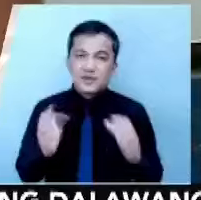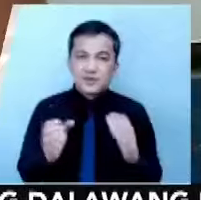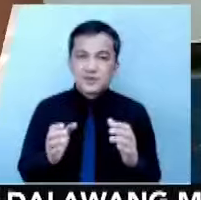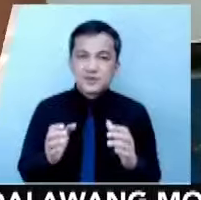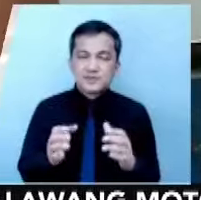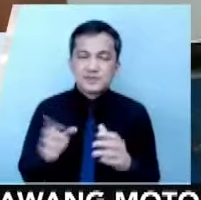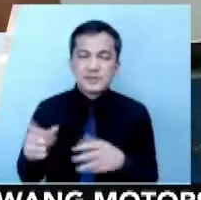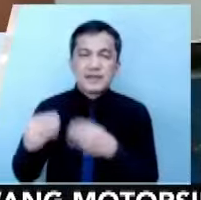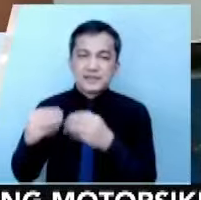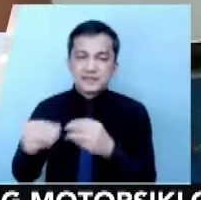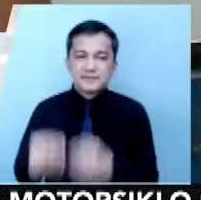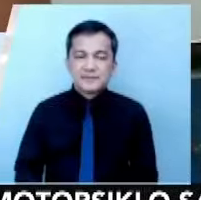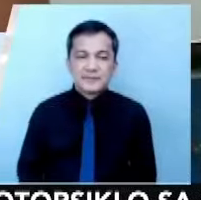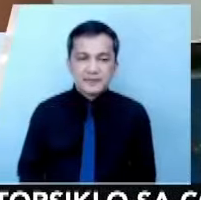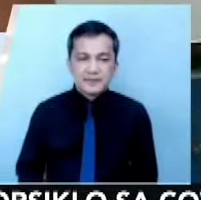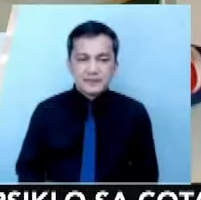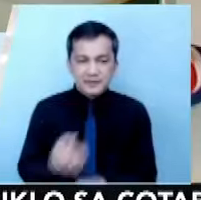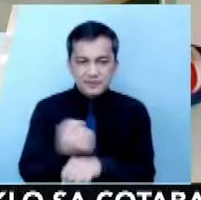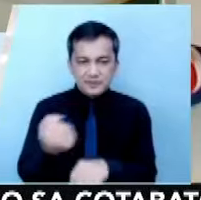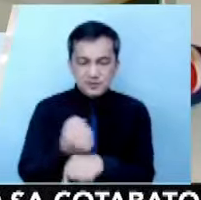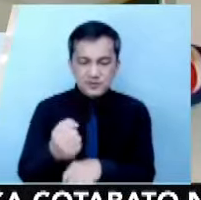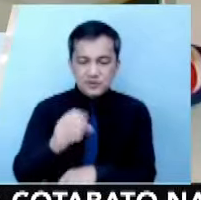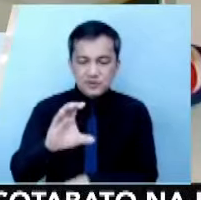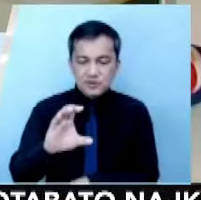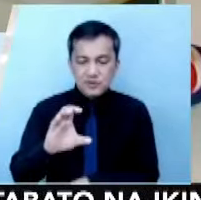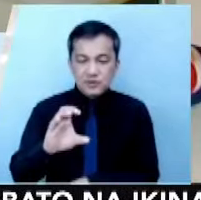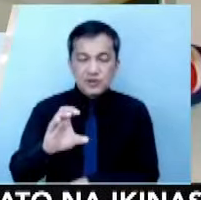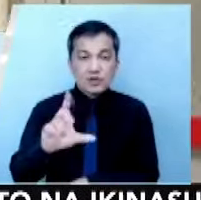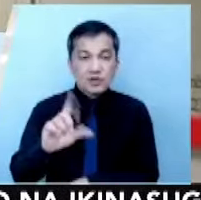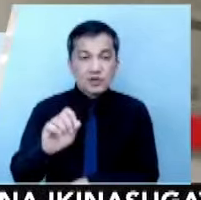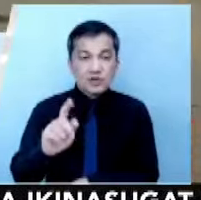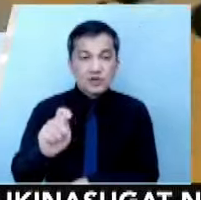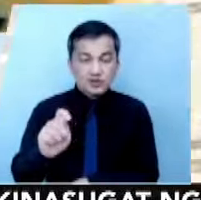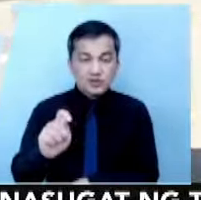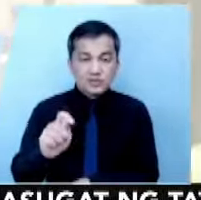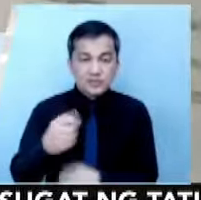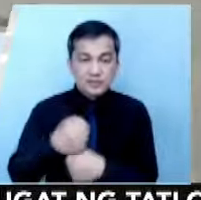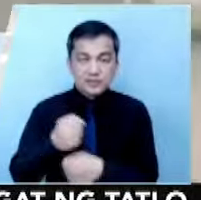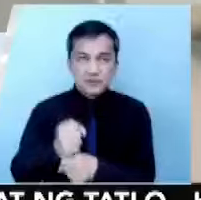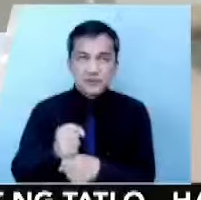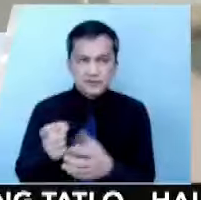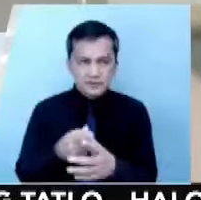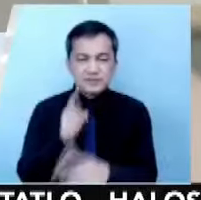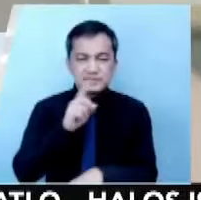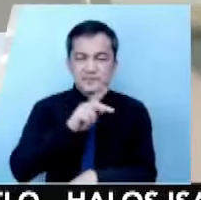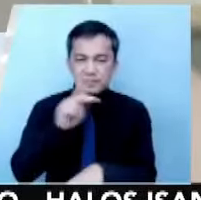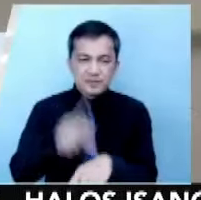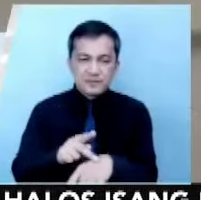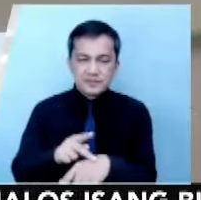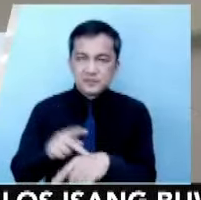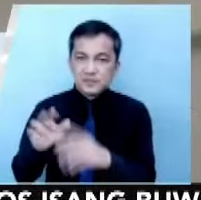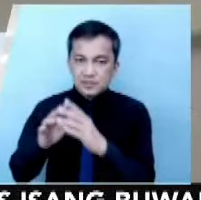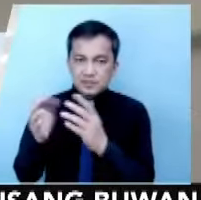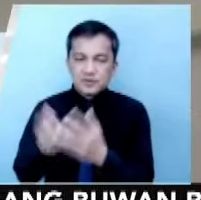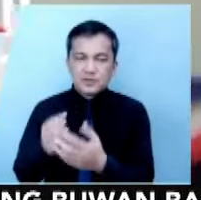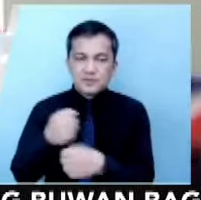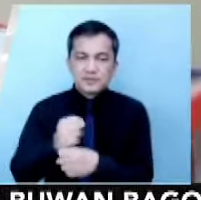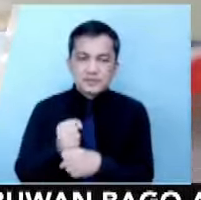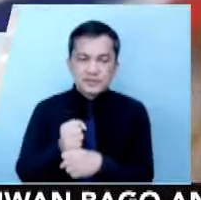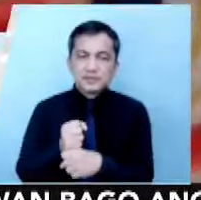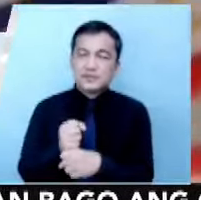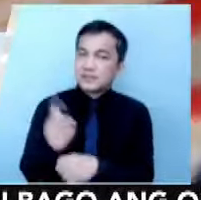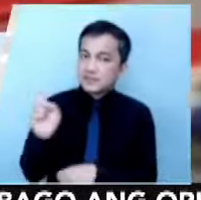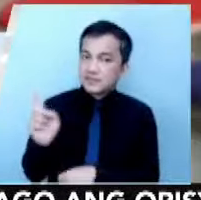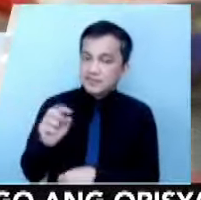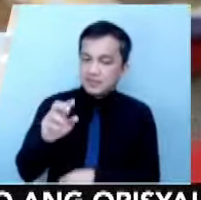Mas strong yung clots na na-form niya, one of the first in the Philippines and actually the world to be made from a